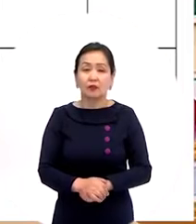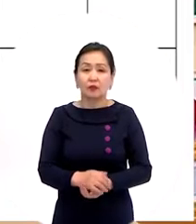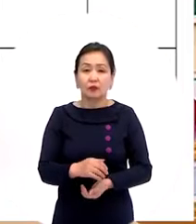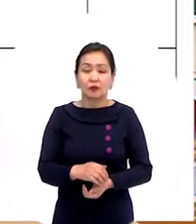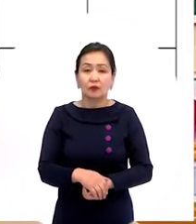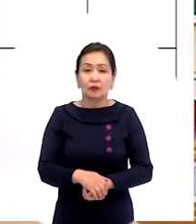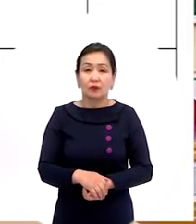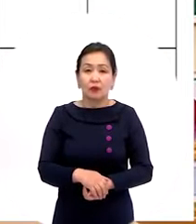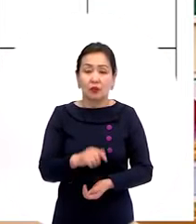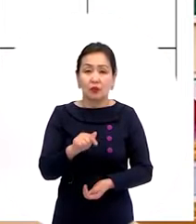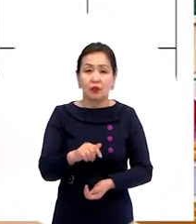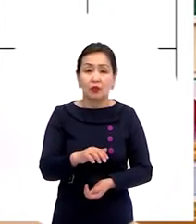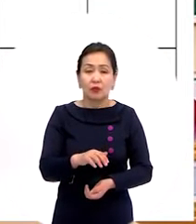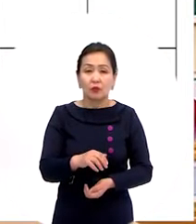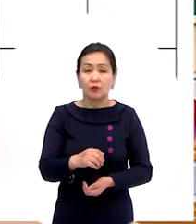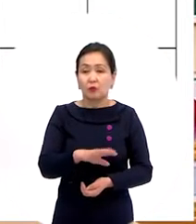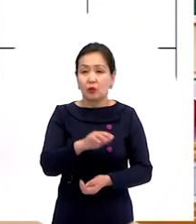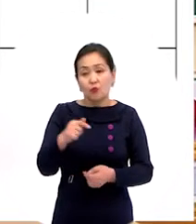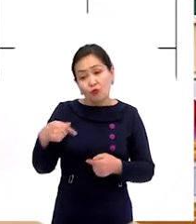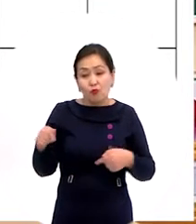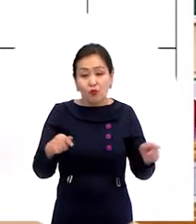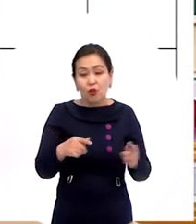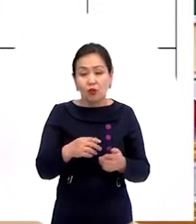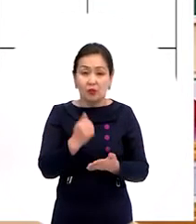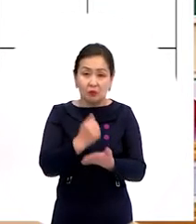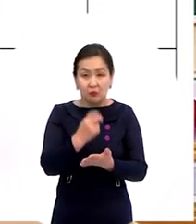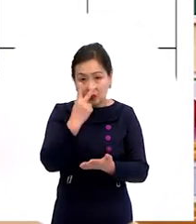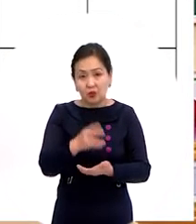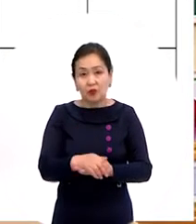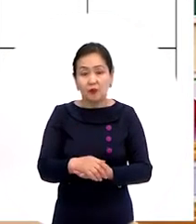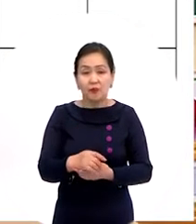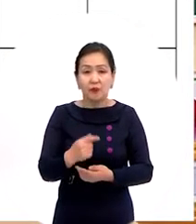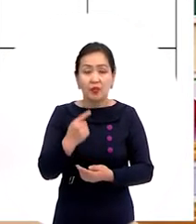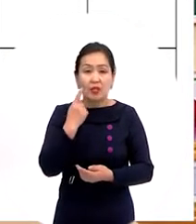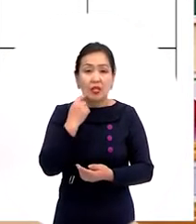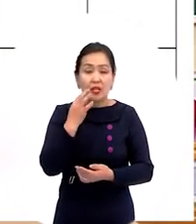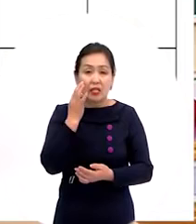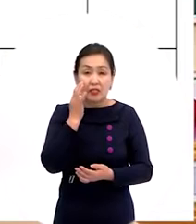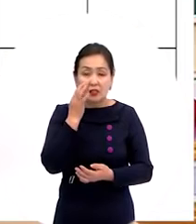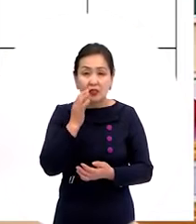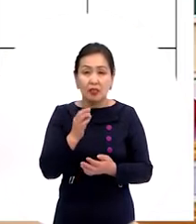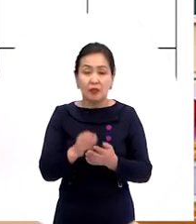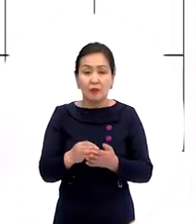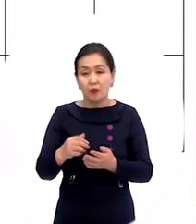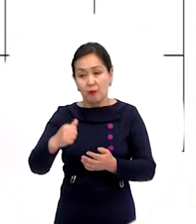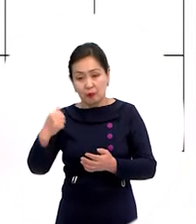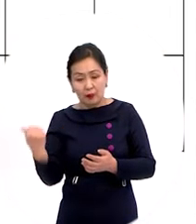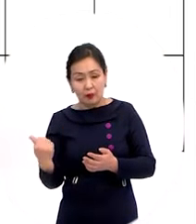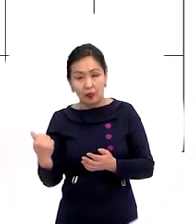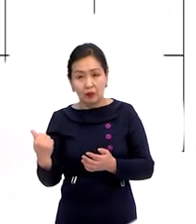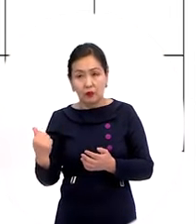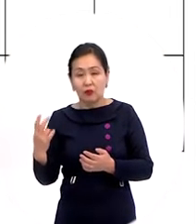За одоо бүгдээрээ батлая. Элса баруун талын дэлгүүрт очихын тулд ногоон